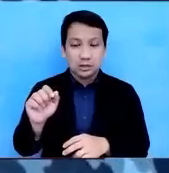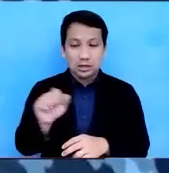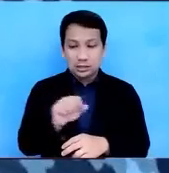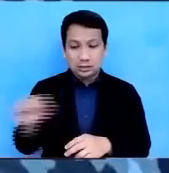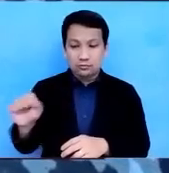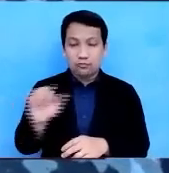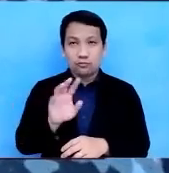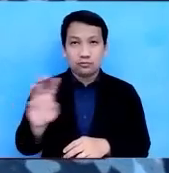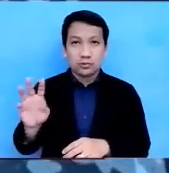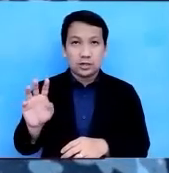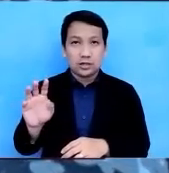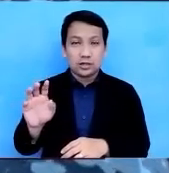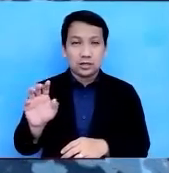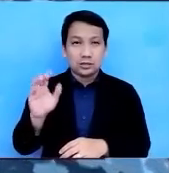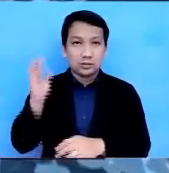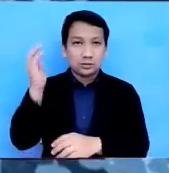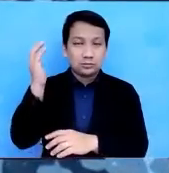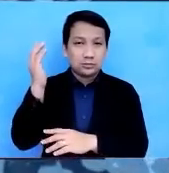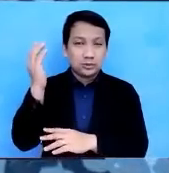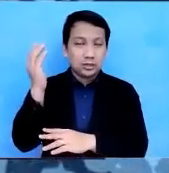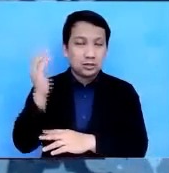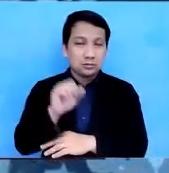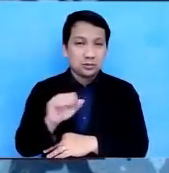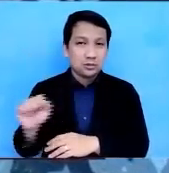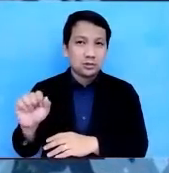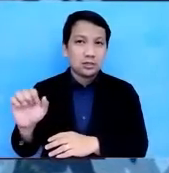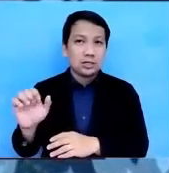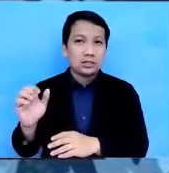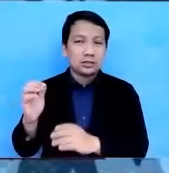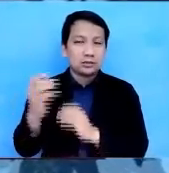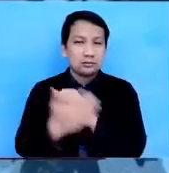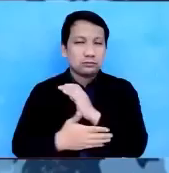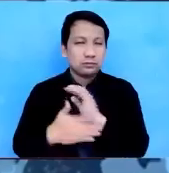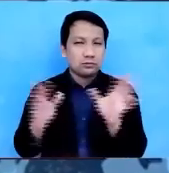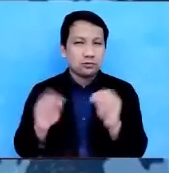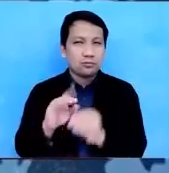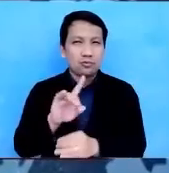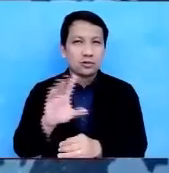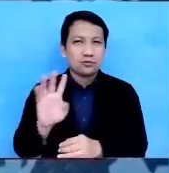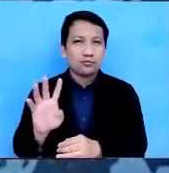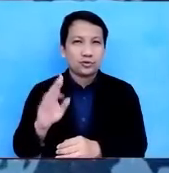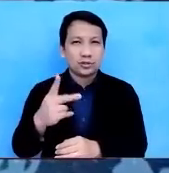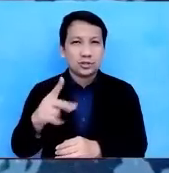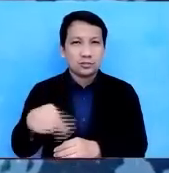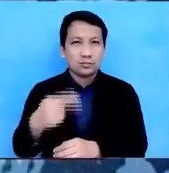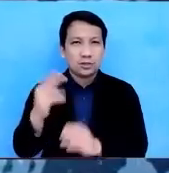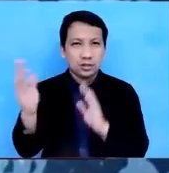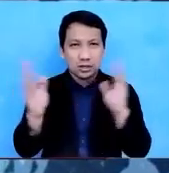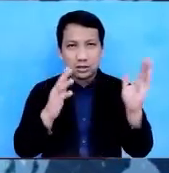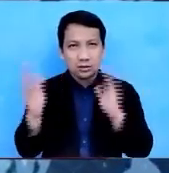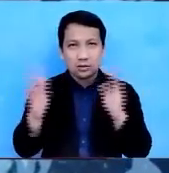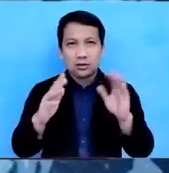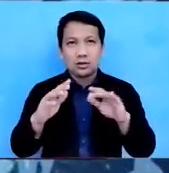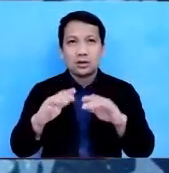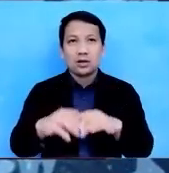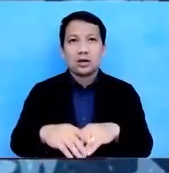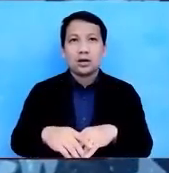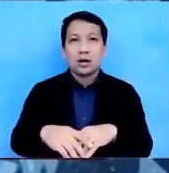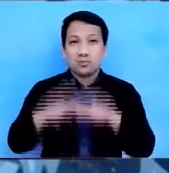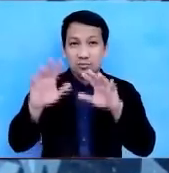ng bagyo typhoon ang lakas na aabot sa 140 kilometers per hour at bugsong hanggang